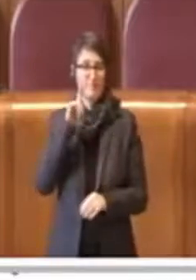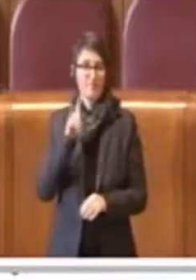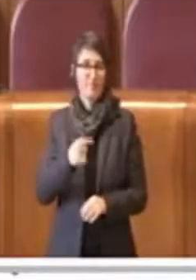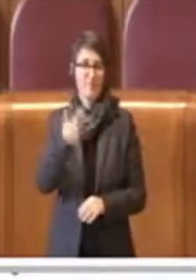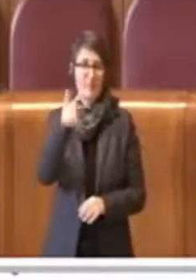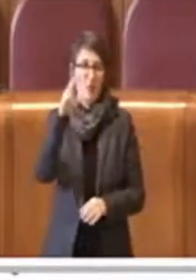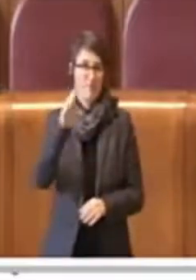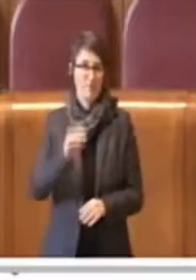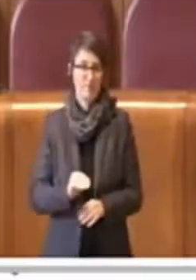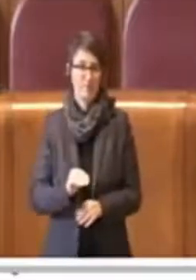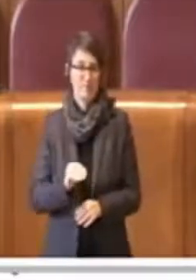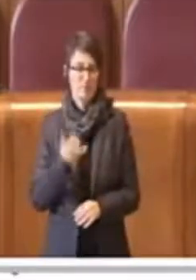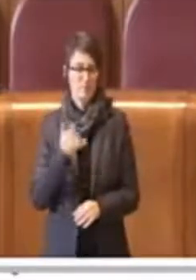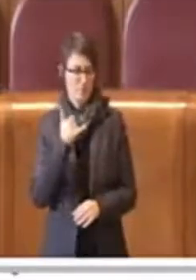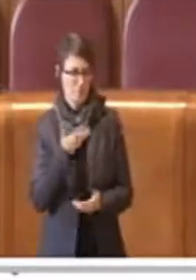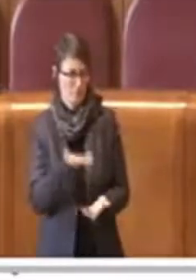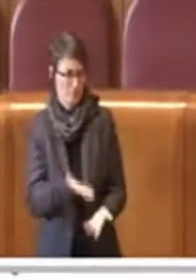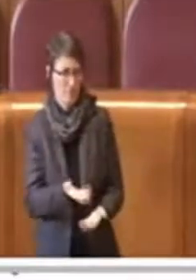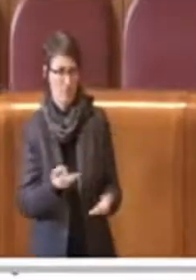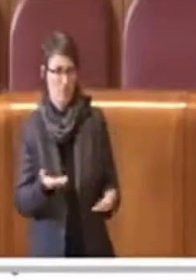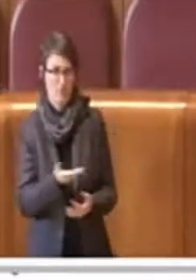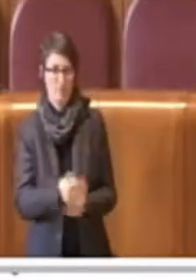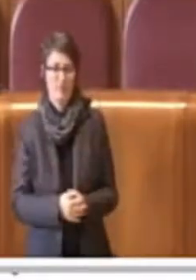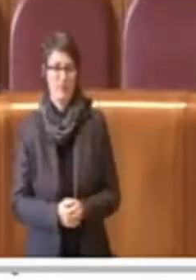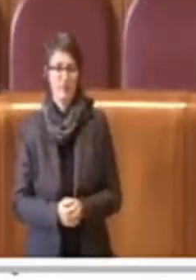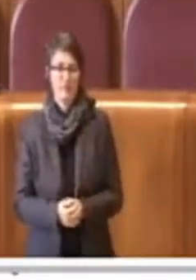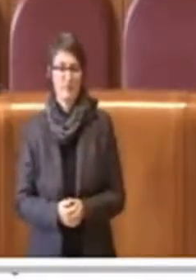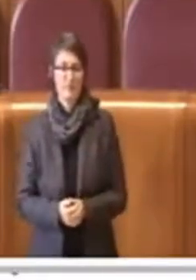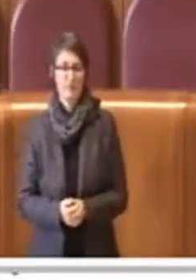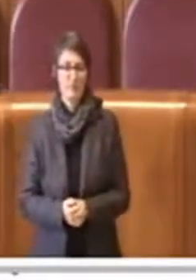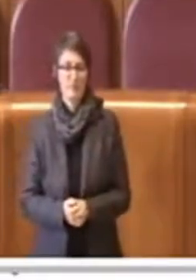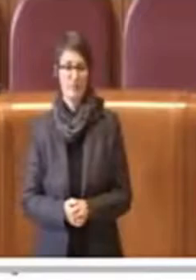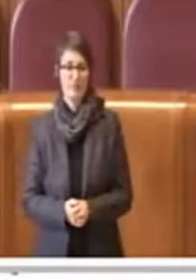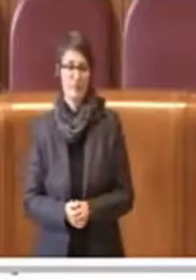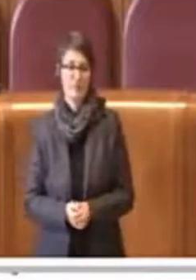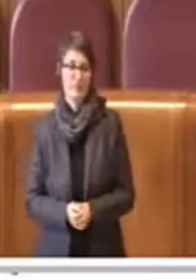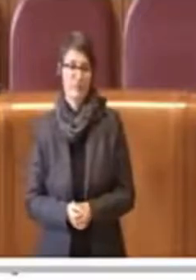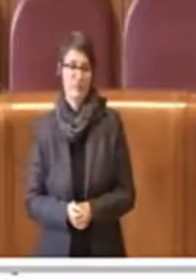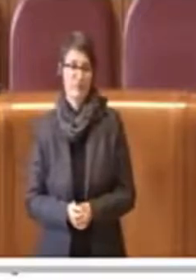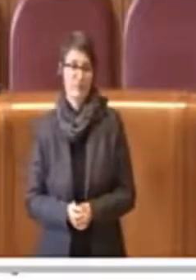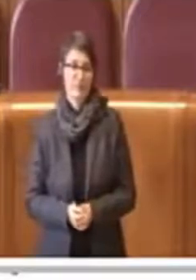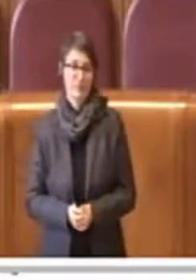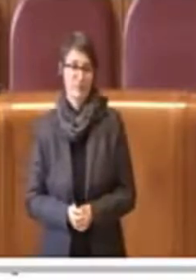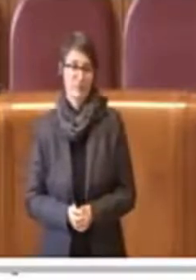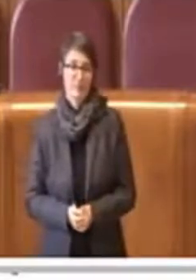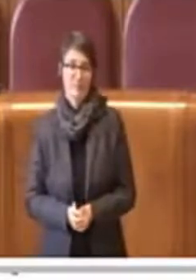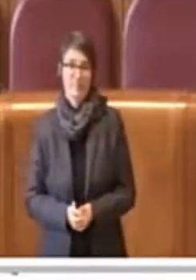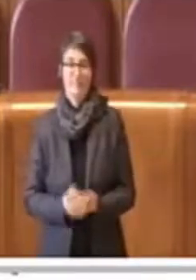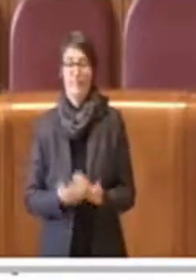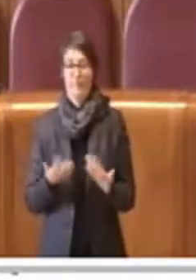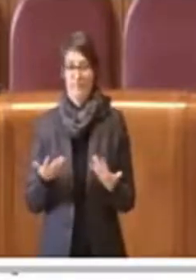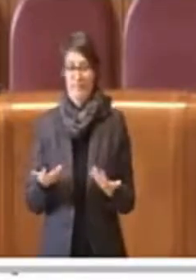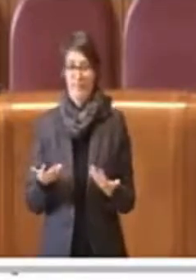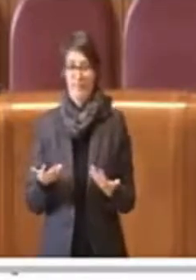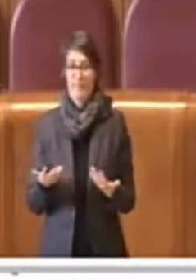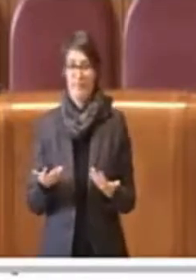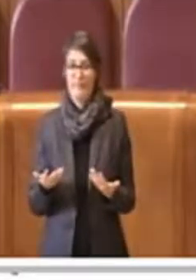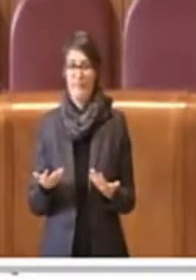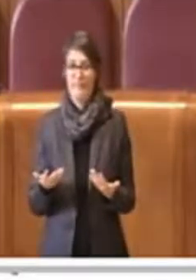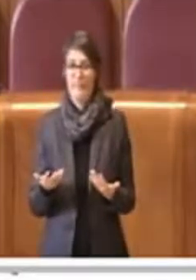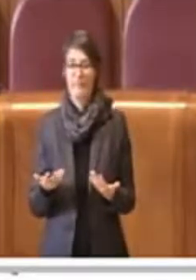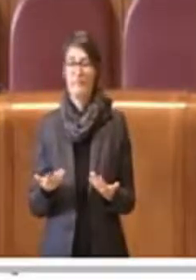perché ho problemi di Sì, connessione. assolutamente, prego. Quindi, ora in particolare, dopo il disastro